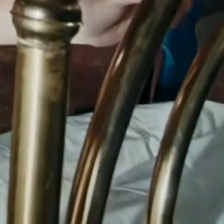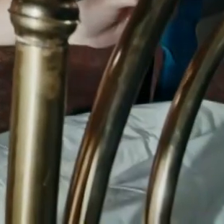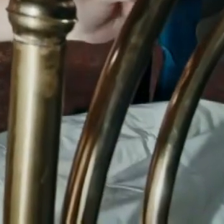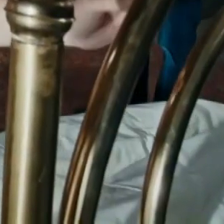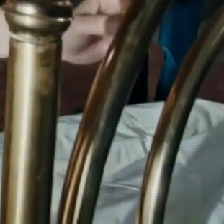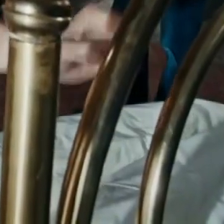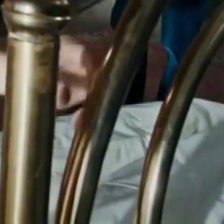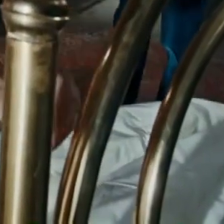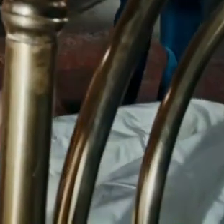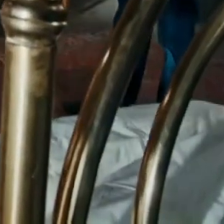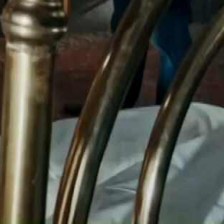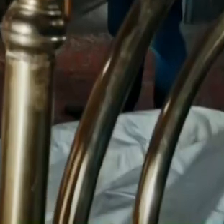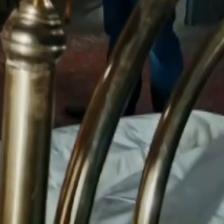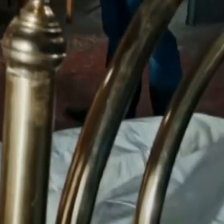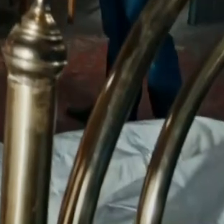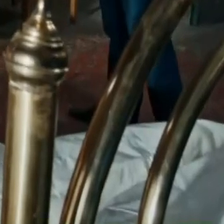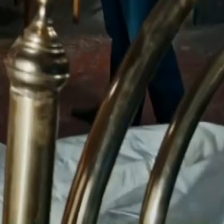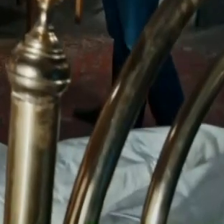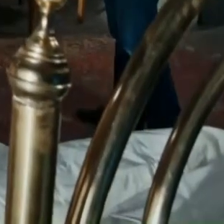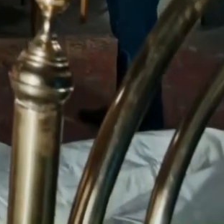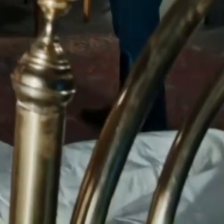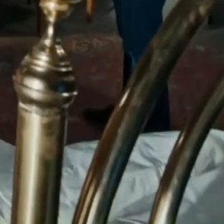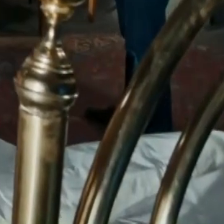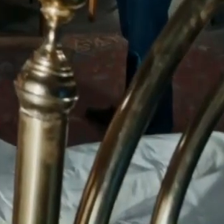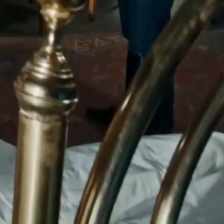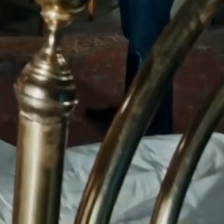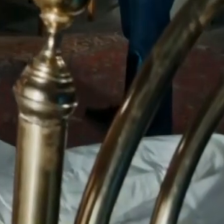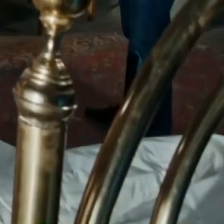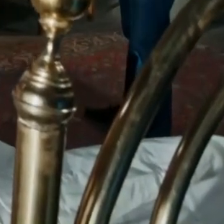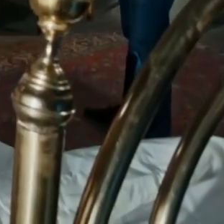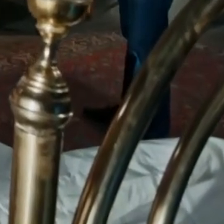Esmer adam tepsiyi çalışma masasına bırakıyor.